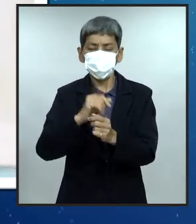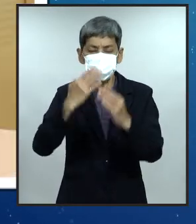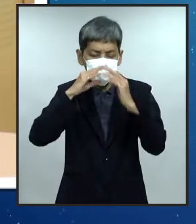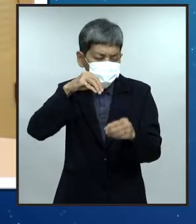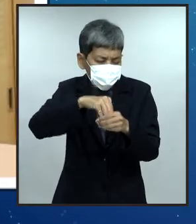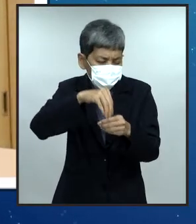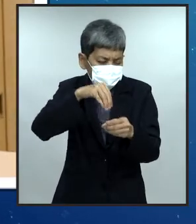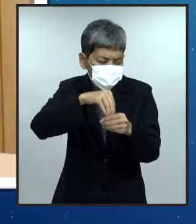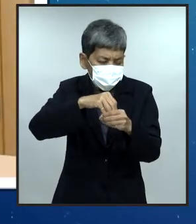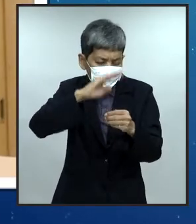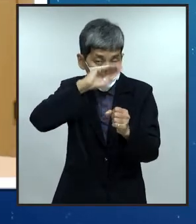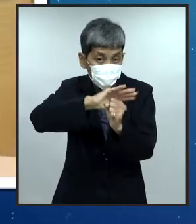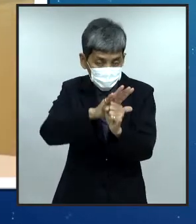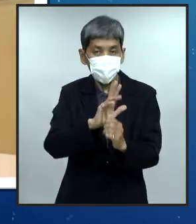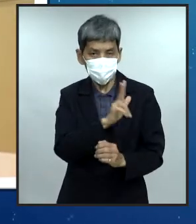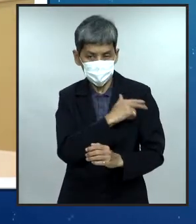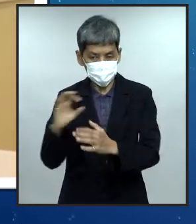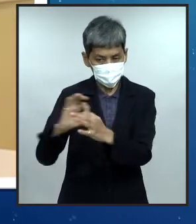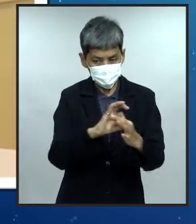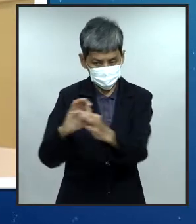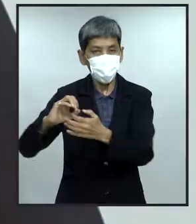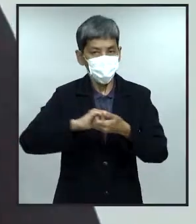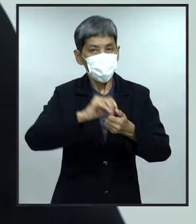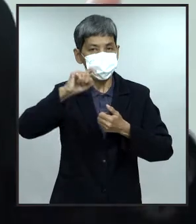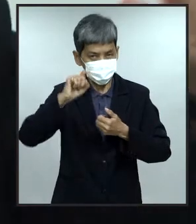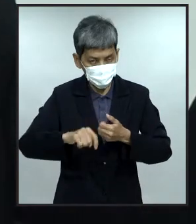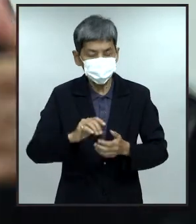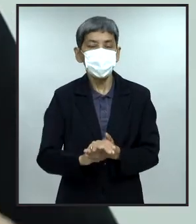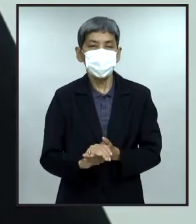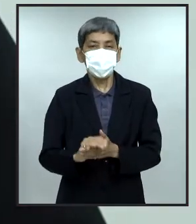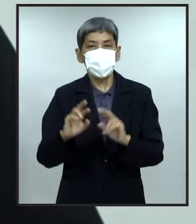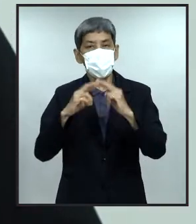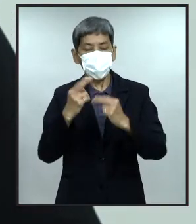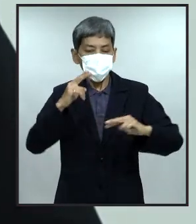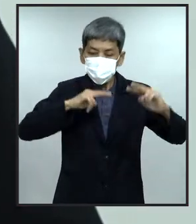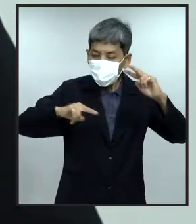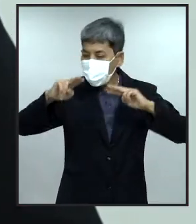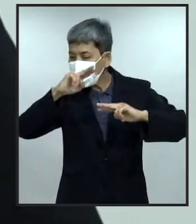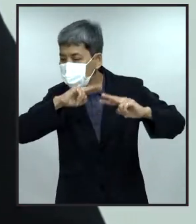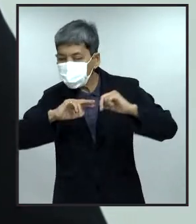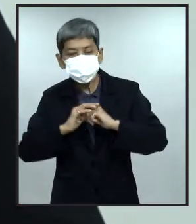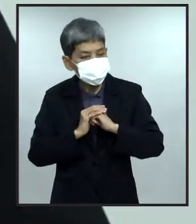โควิดขึ้นมาเนี่ยจะต้องมีโรงพยาบาลร่วมมือกับเราเขาก็เข้ามาสำรวจก่อนนะครับ